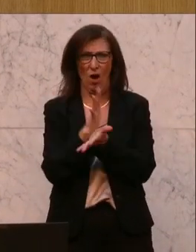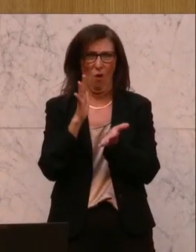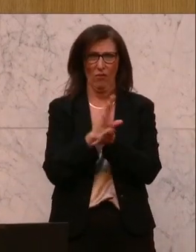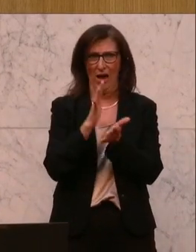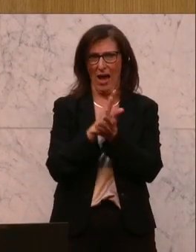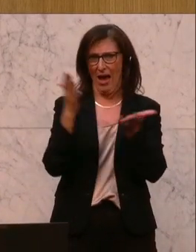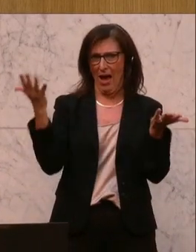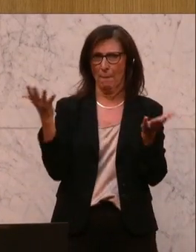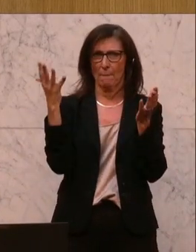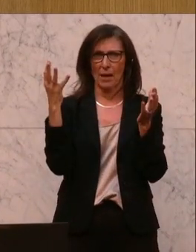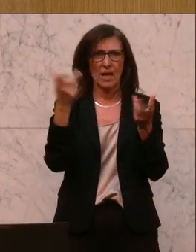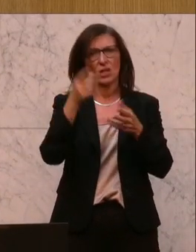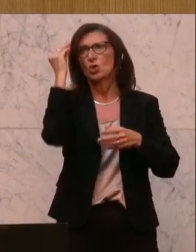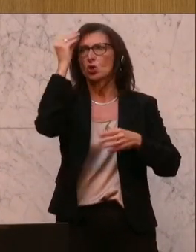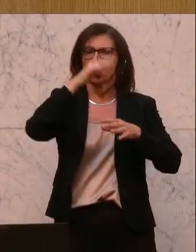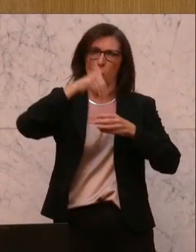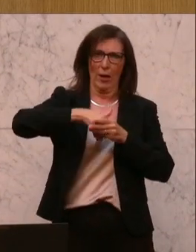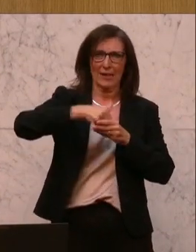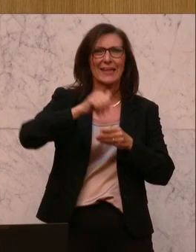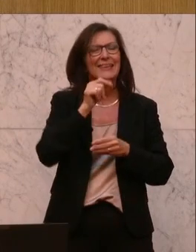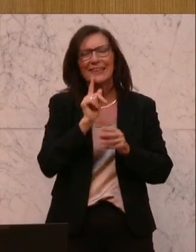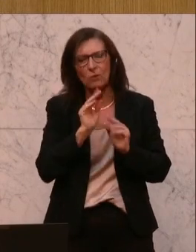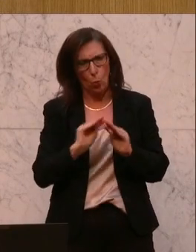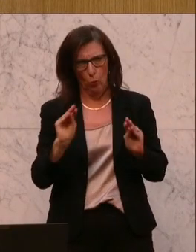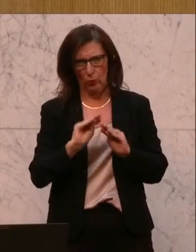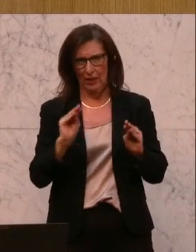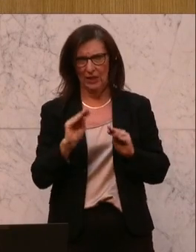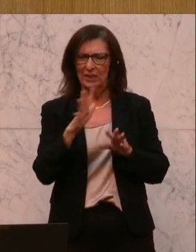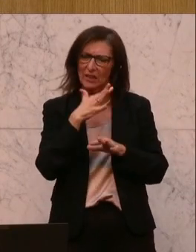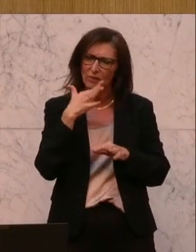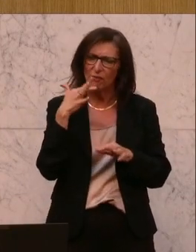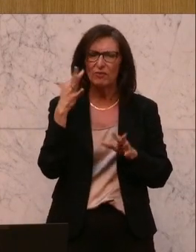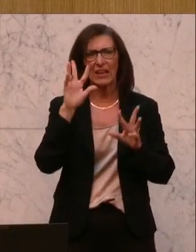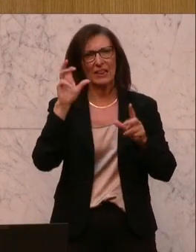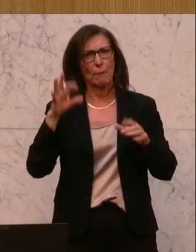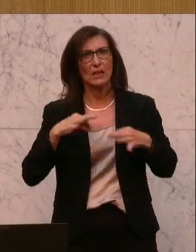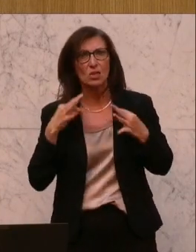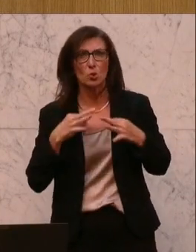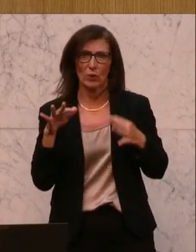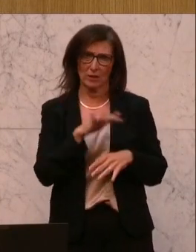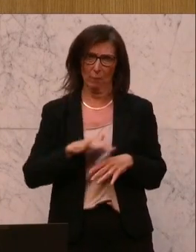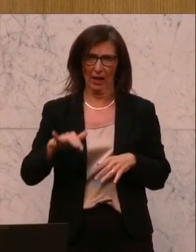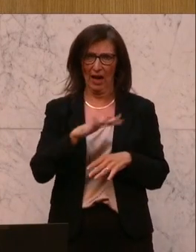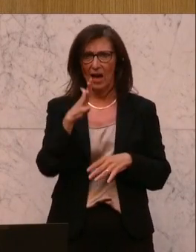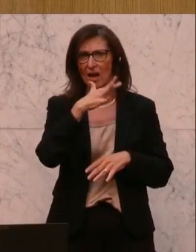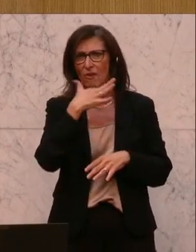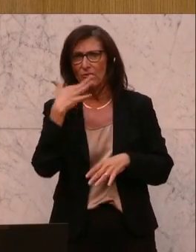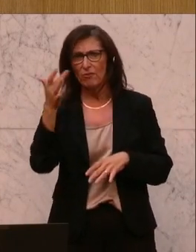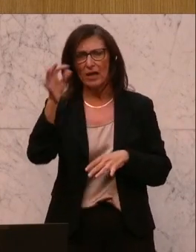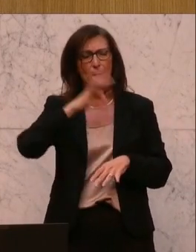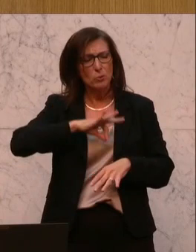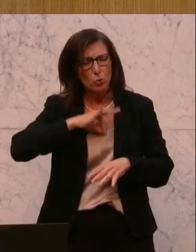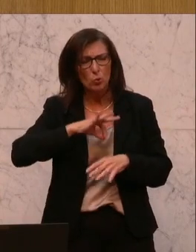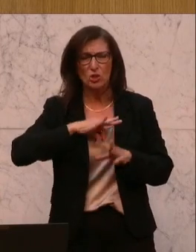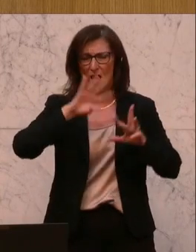sozusagen Biotop-Schule. Es ist nicht nur der Unterricht, es sind sehr viele Gesundheitsthemen, es sind sehr viele Mental Health,